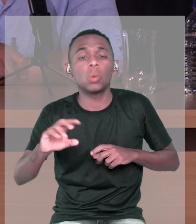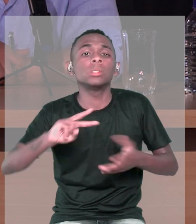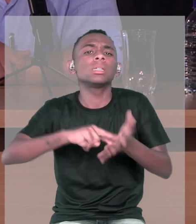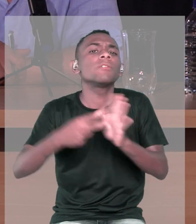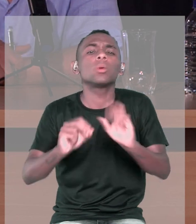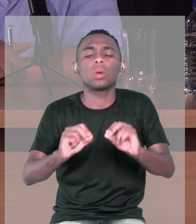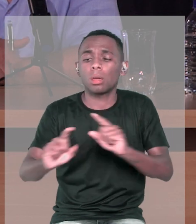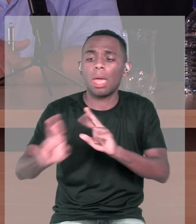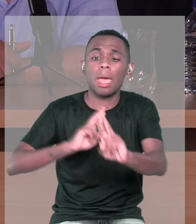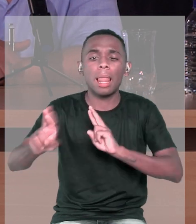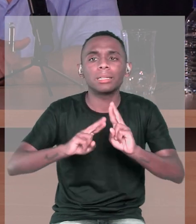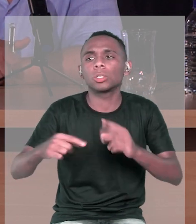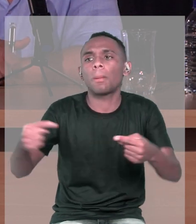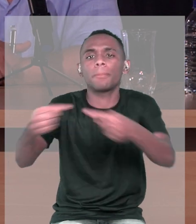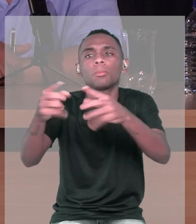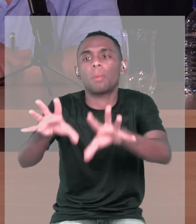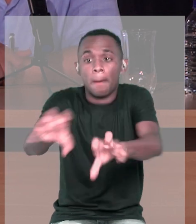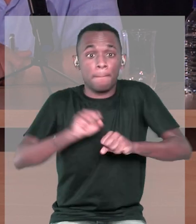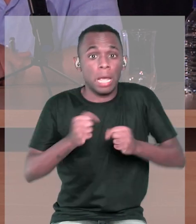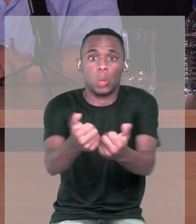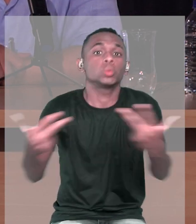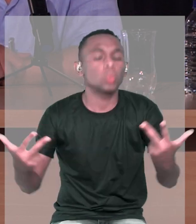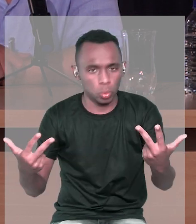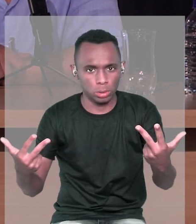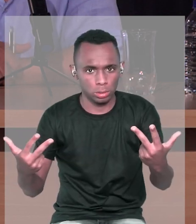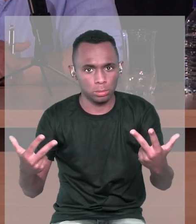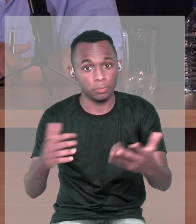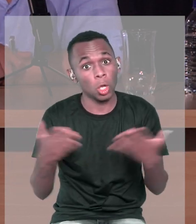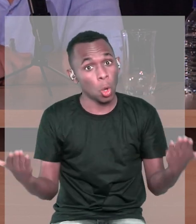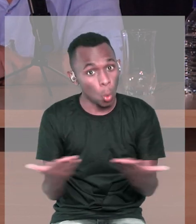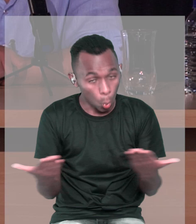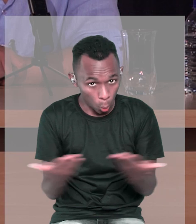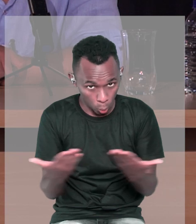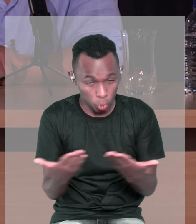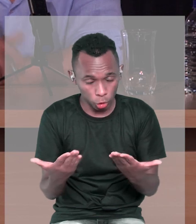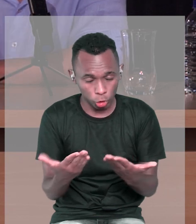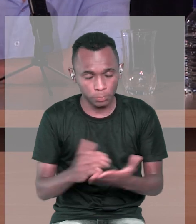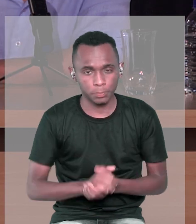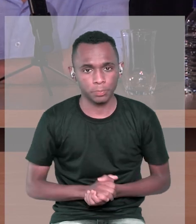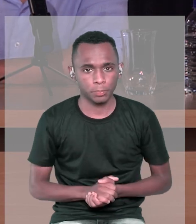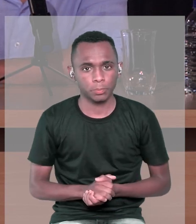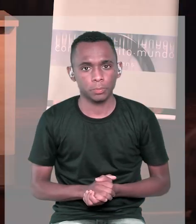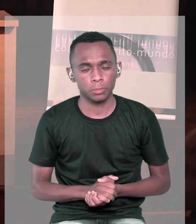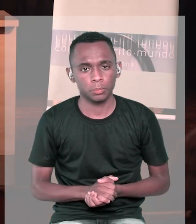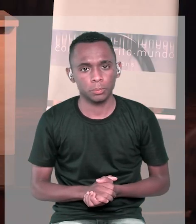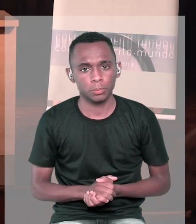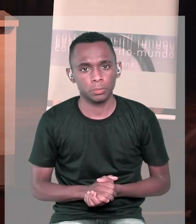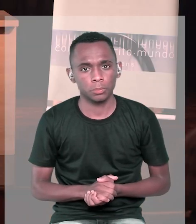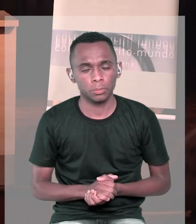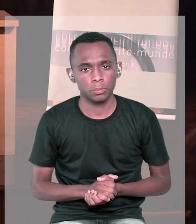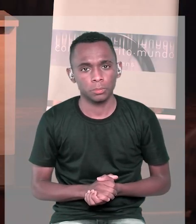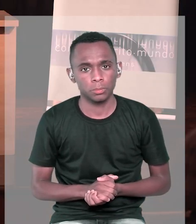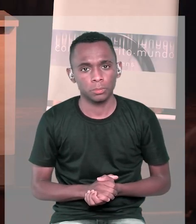estava ligada em se apropriar de alguma coisa, né? Et aujourd'hui, E hoje, aujourd'hui, quand on parle d'appropriation, on